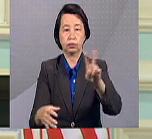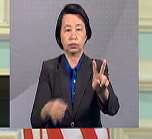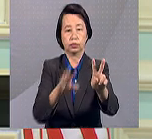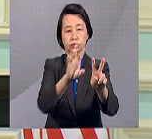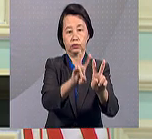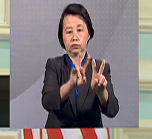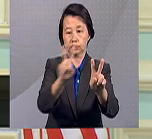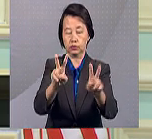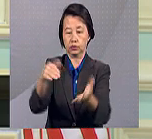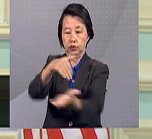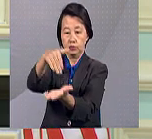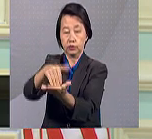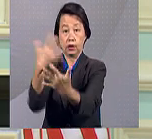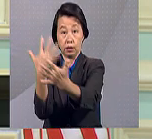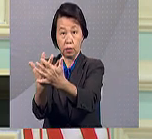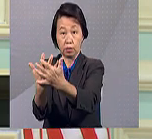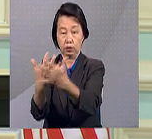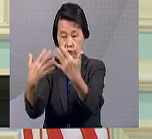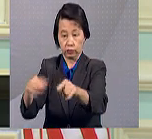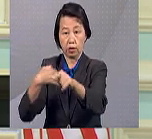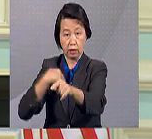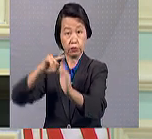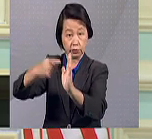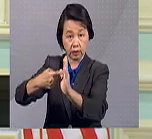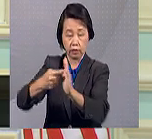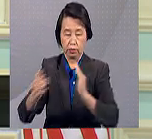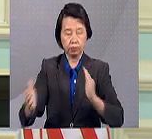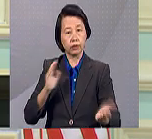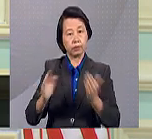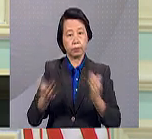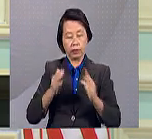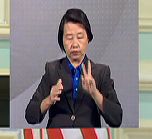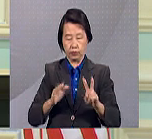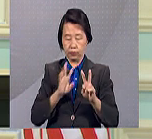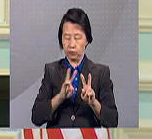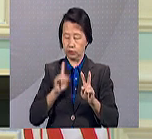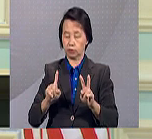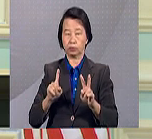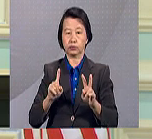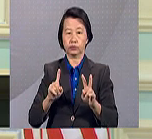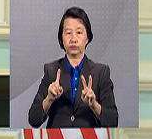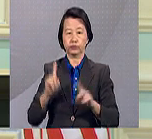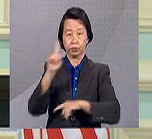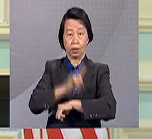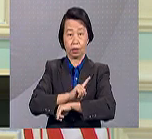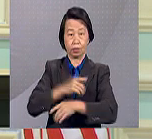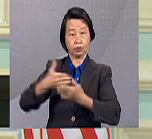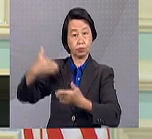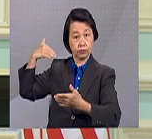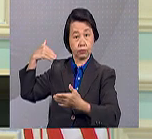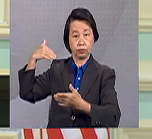272 pusat kuarantin yang beroperasi berbanding dengan 271 pada hari